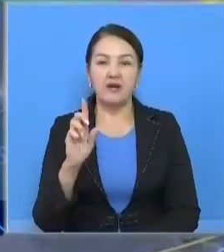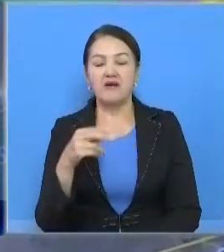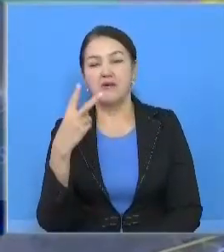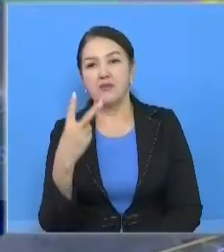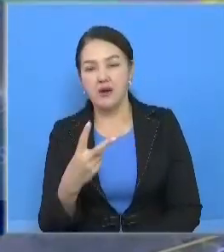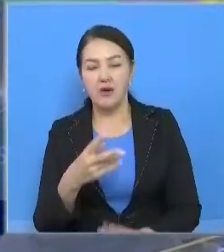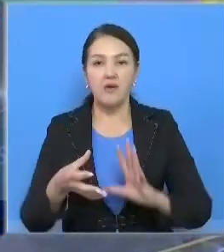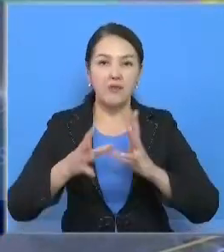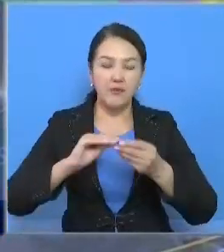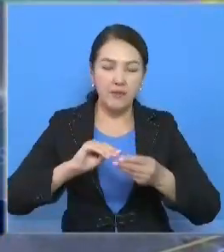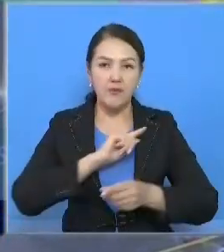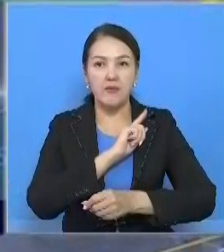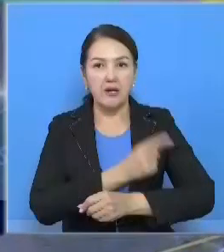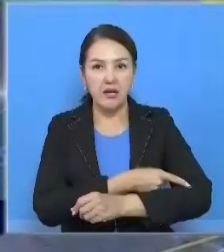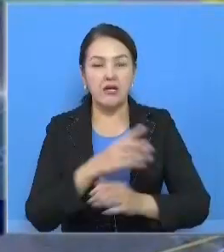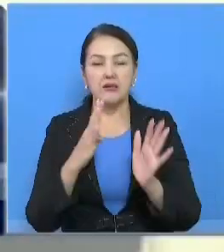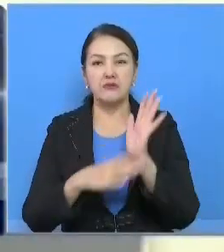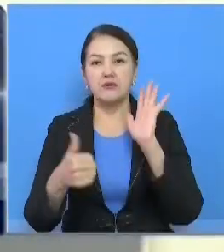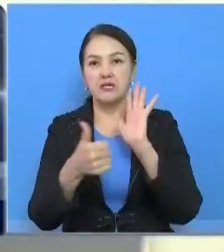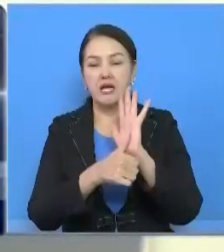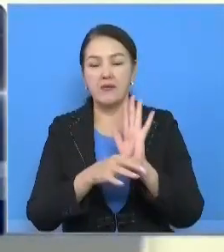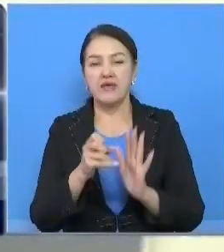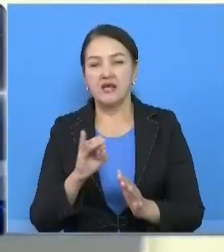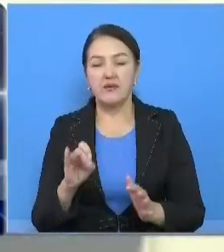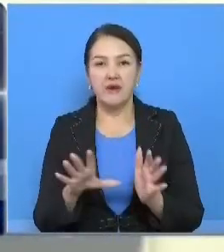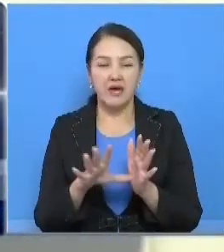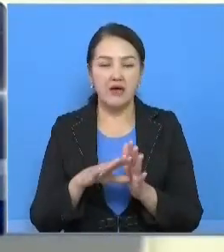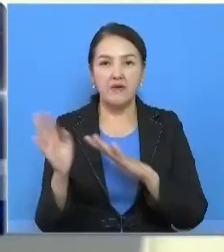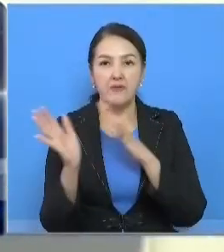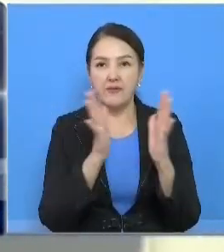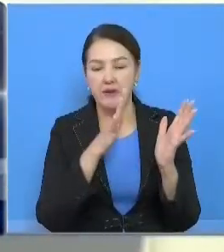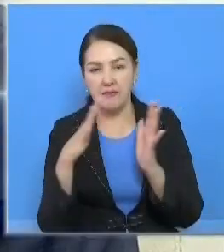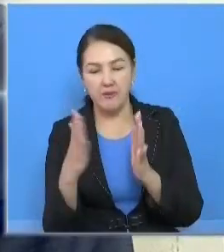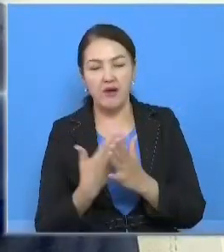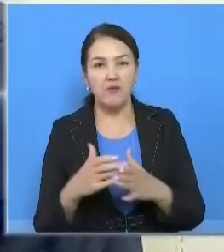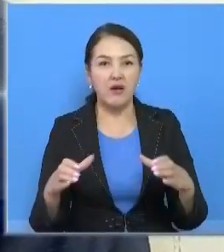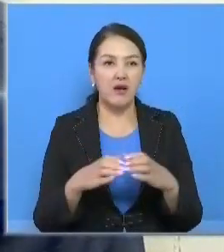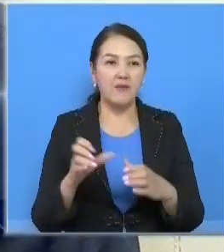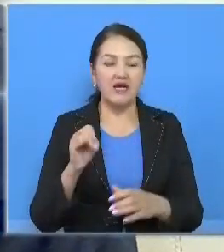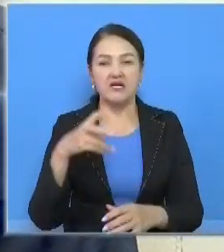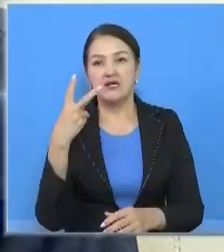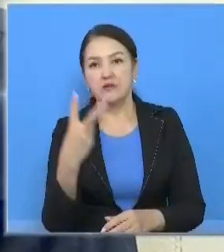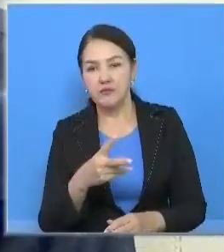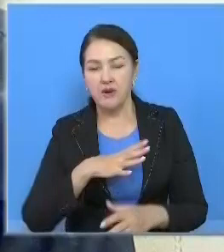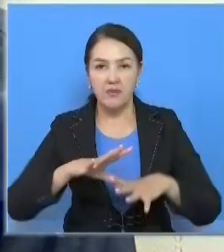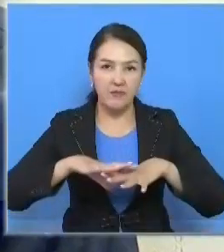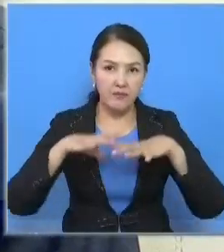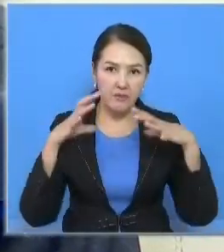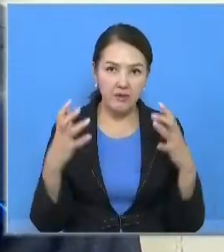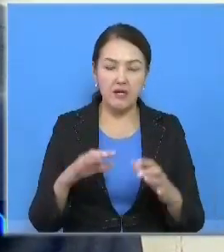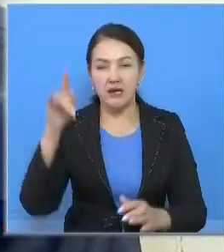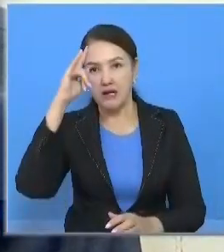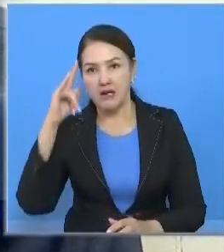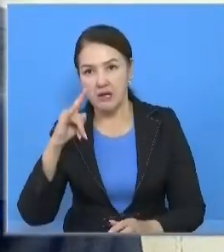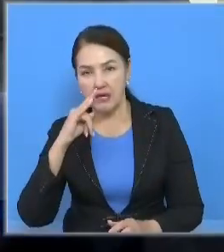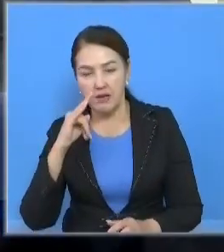Бадамша-2 общей мощностью 96 мегаватт. Ветровые турбины станции Бадамша-2 являются крупнейшими в